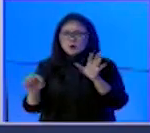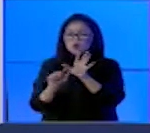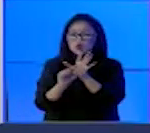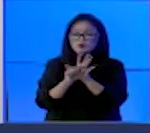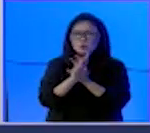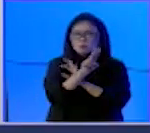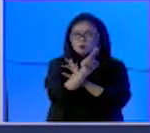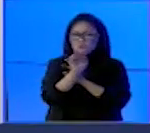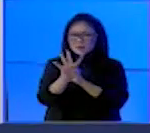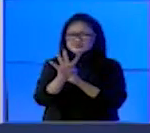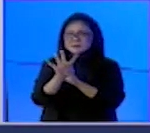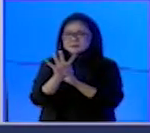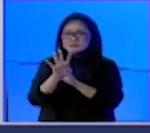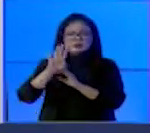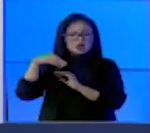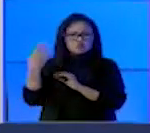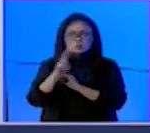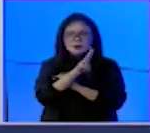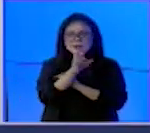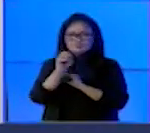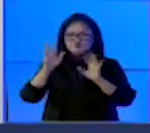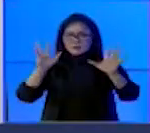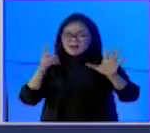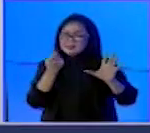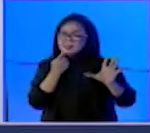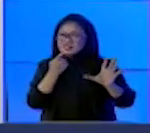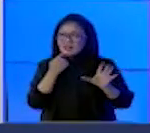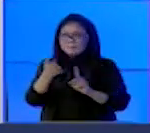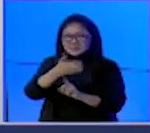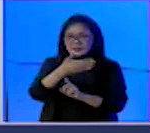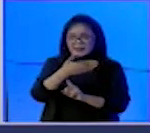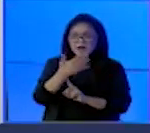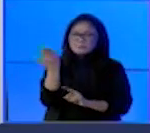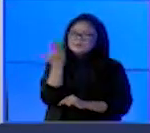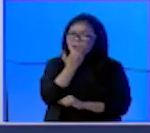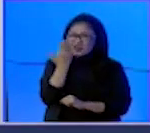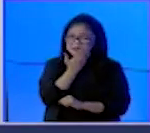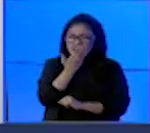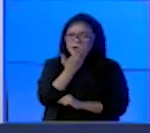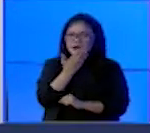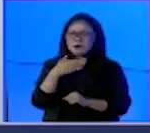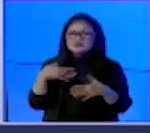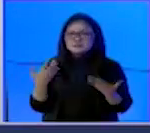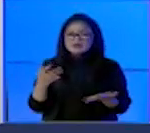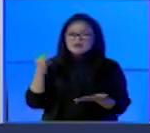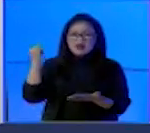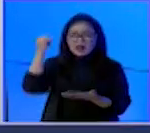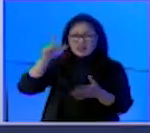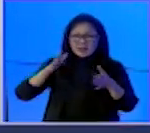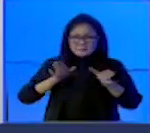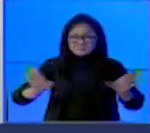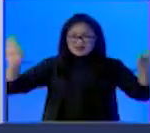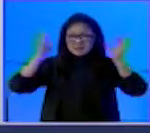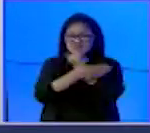tentang bendera, bahasa, dan lambang negara. Tentu kita akan melakukan tindakan tegas terhadap mereka